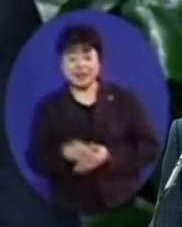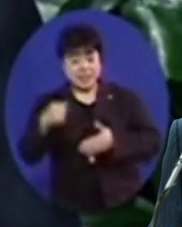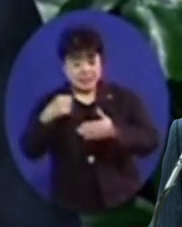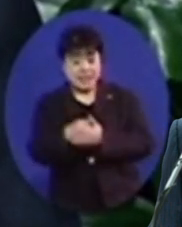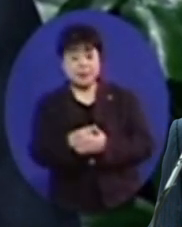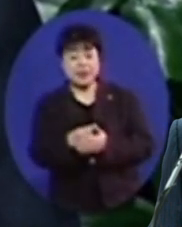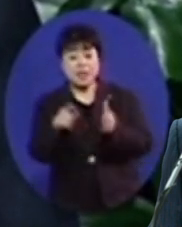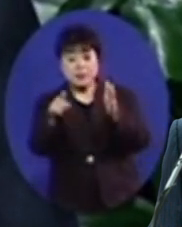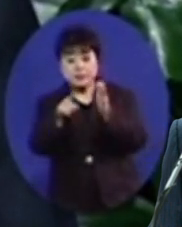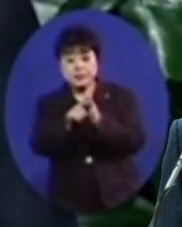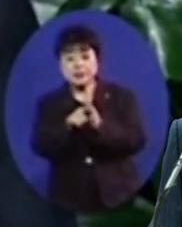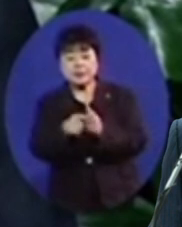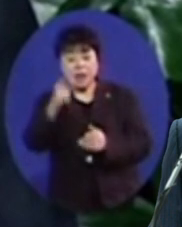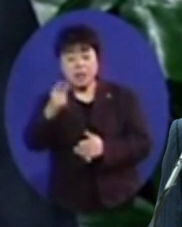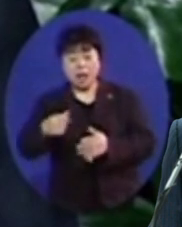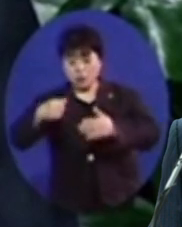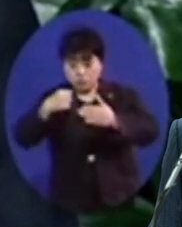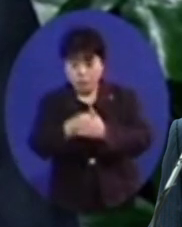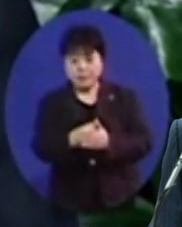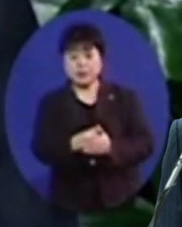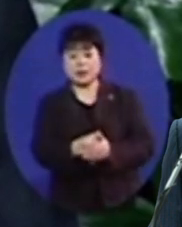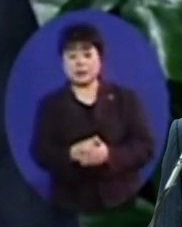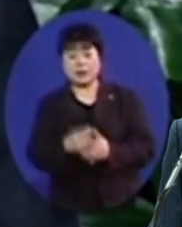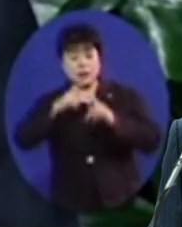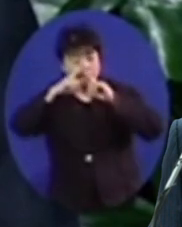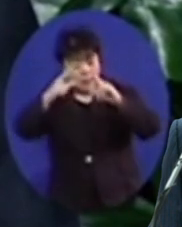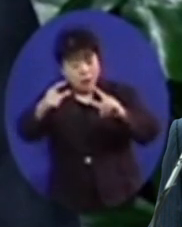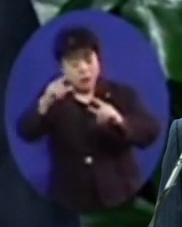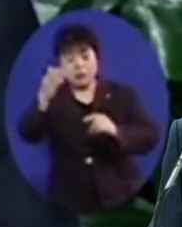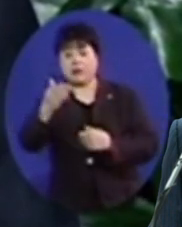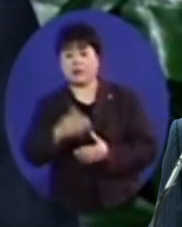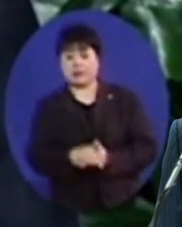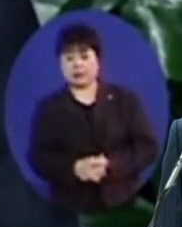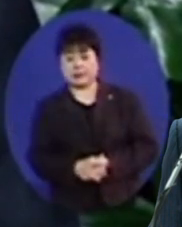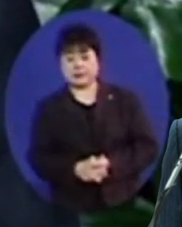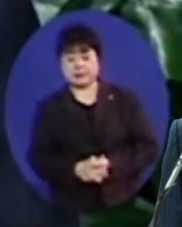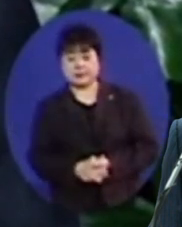여러분 신앙을 강하고 담대하게 하십시오. 강하고 담대하게.